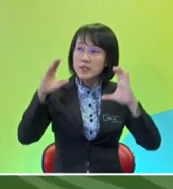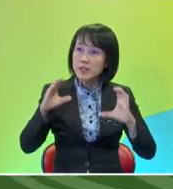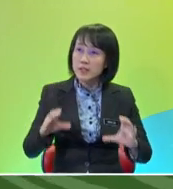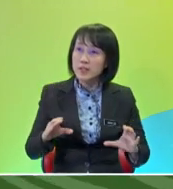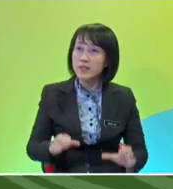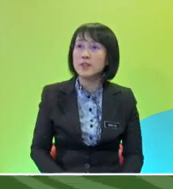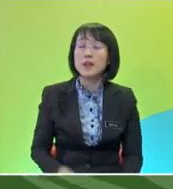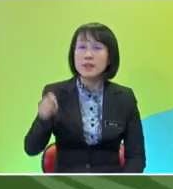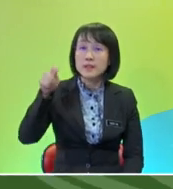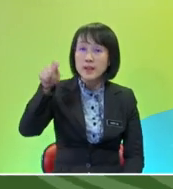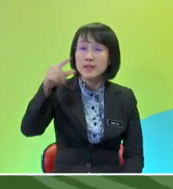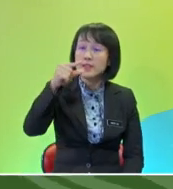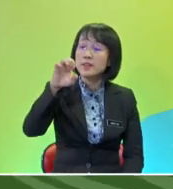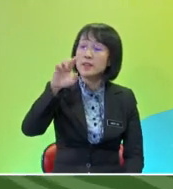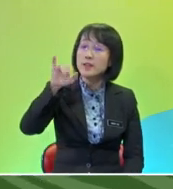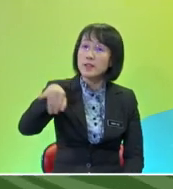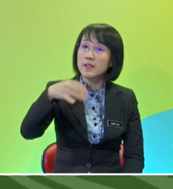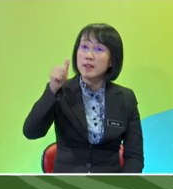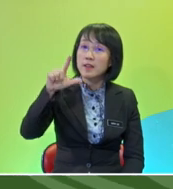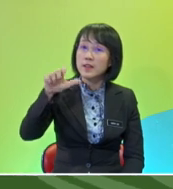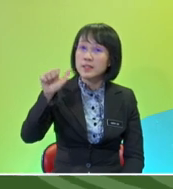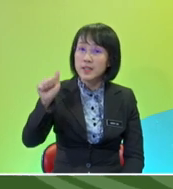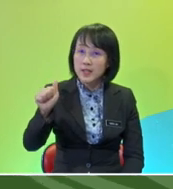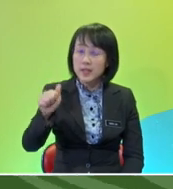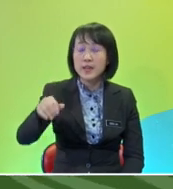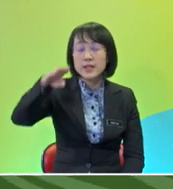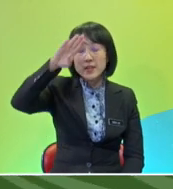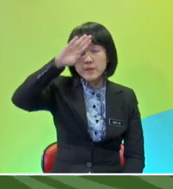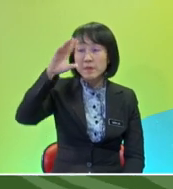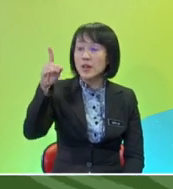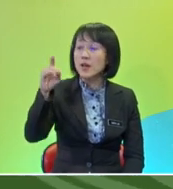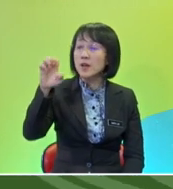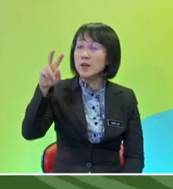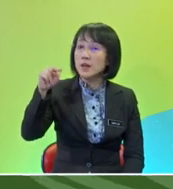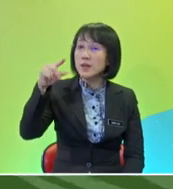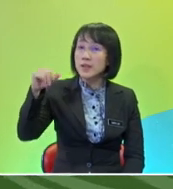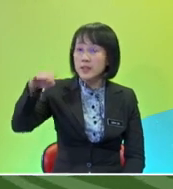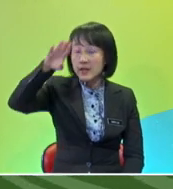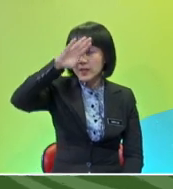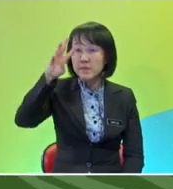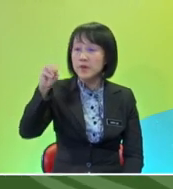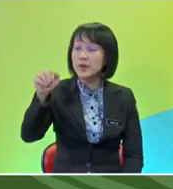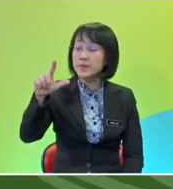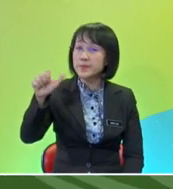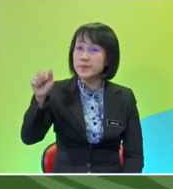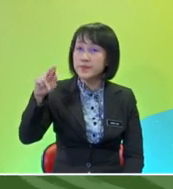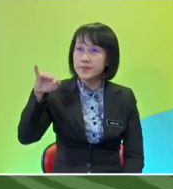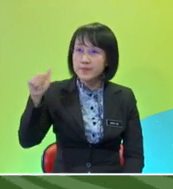tanda dan gejala demam denggi dan demam malaria. Kemudian mereka juga boleh menyatakan cara-cara